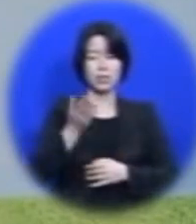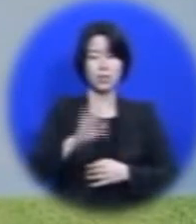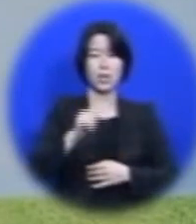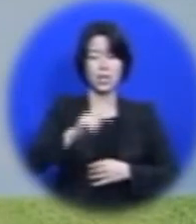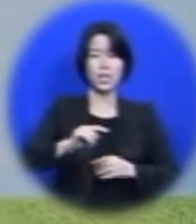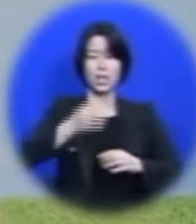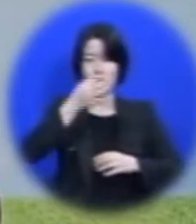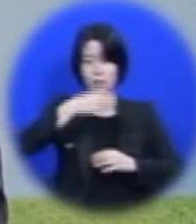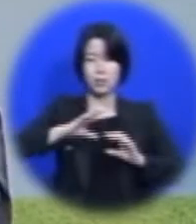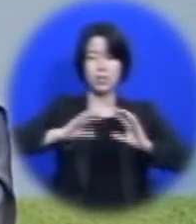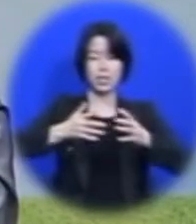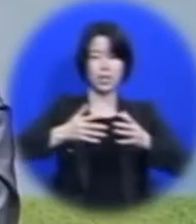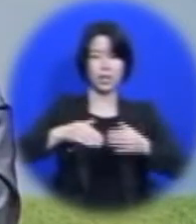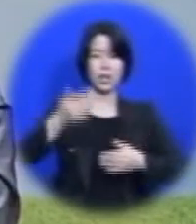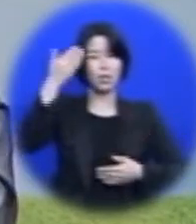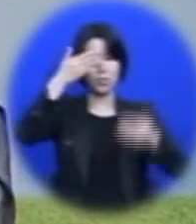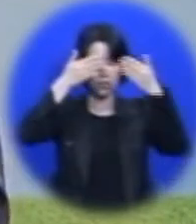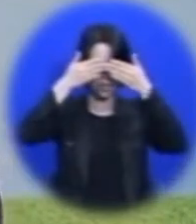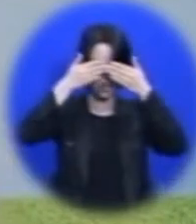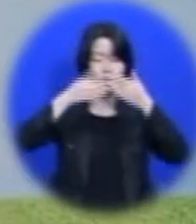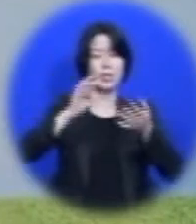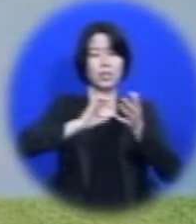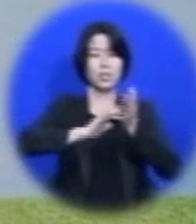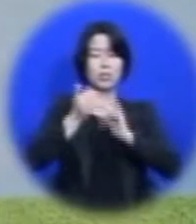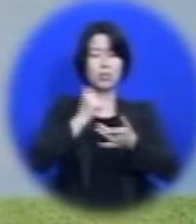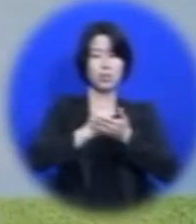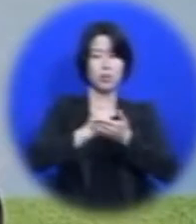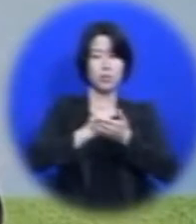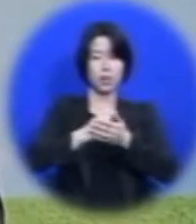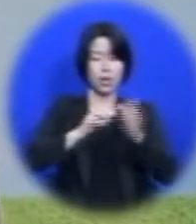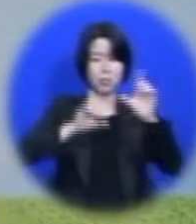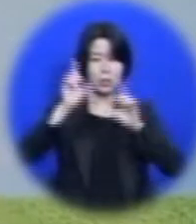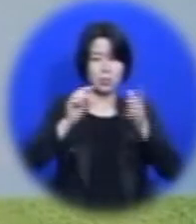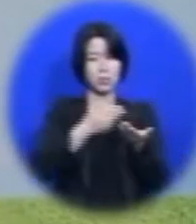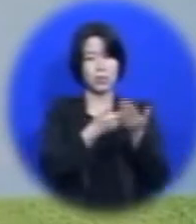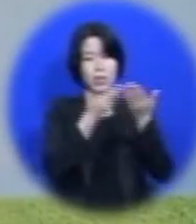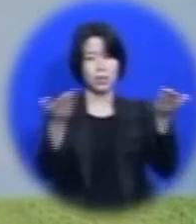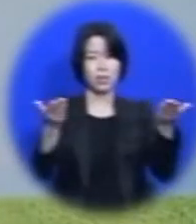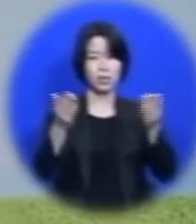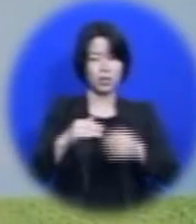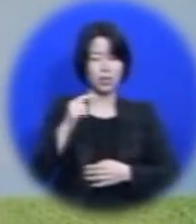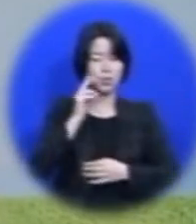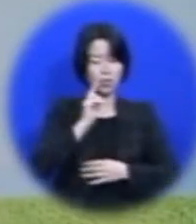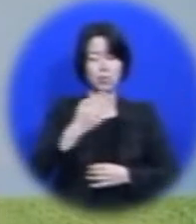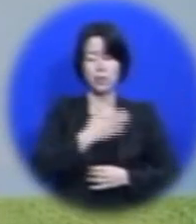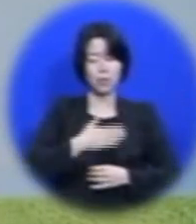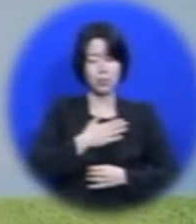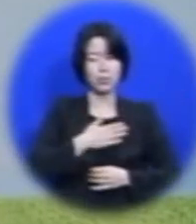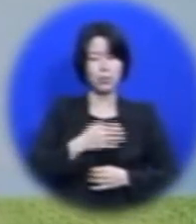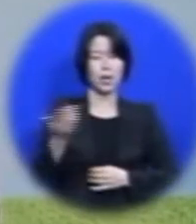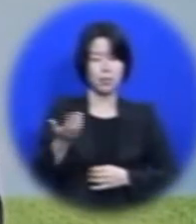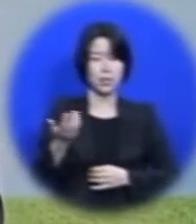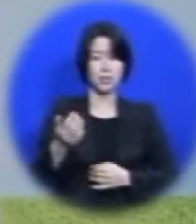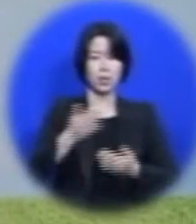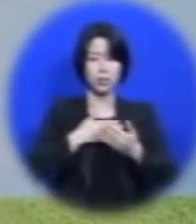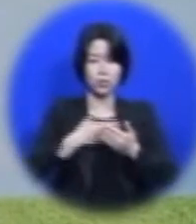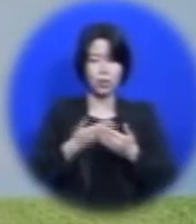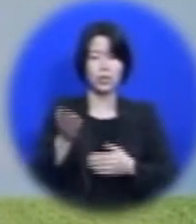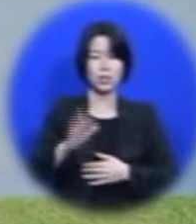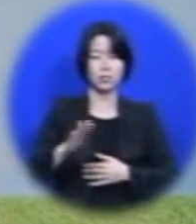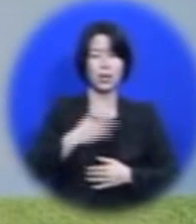거친 세상에 눈을 가린 예수님의 모습을 내놓기가 너무나 아프고 쓰라렸지만 두려웠지만 난